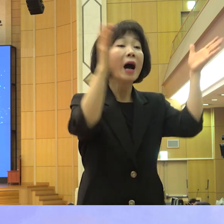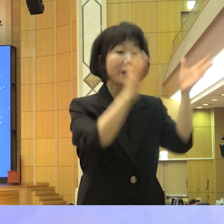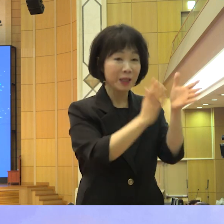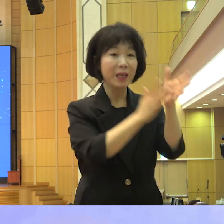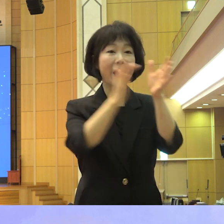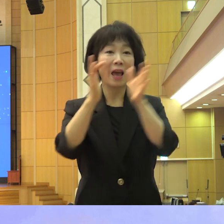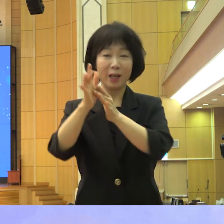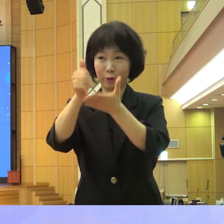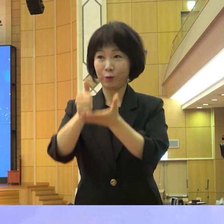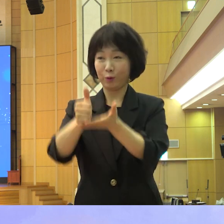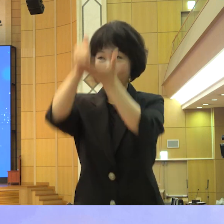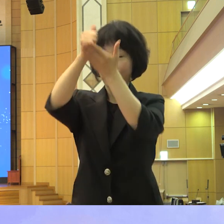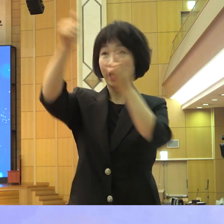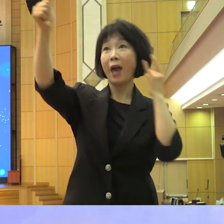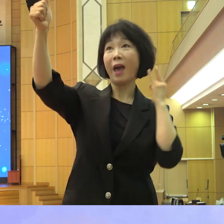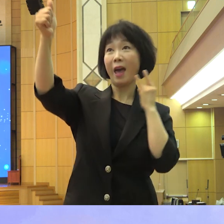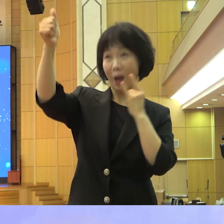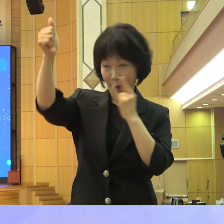용서하셔요.